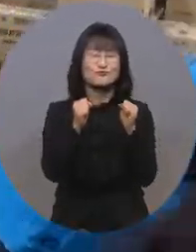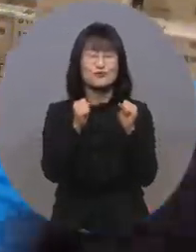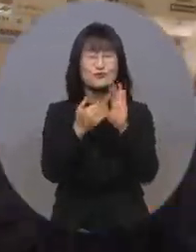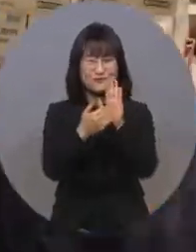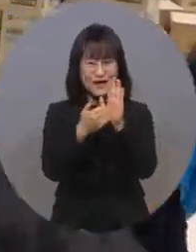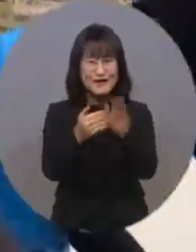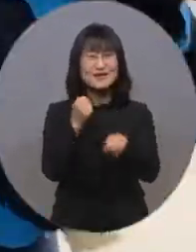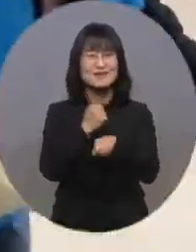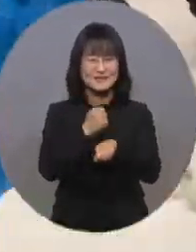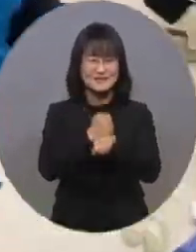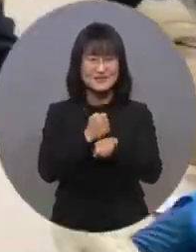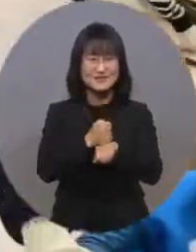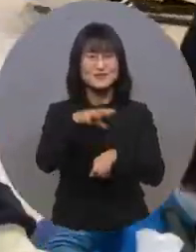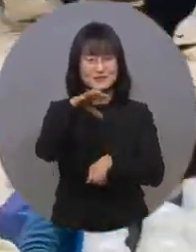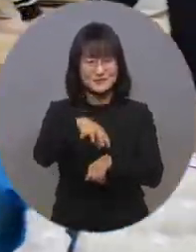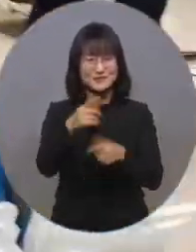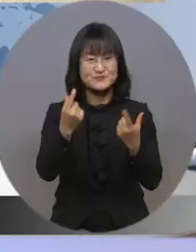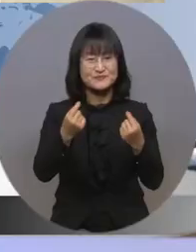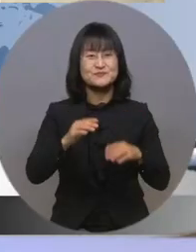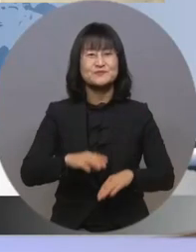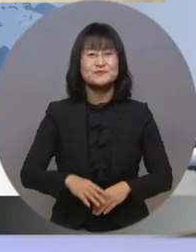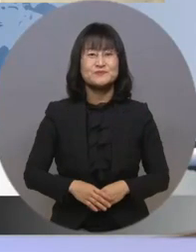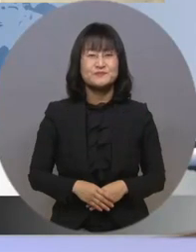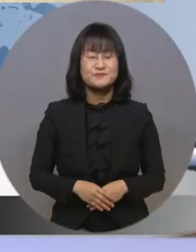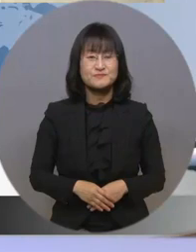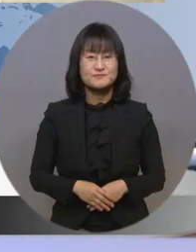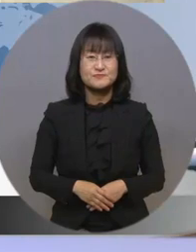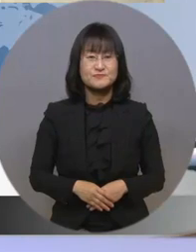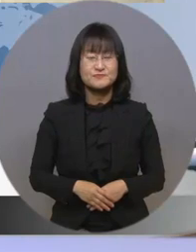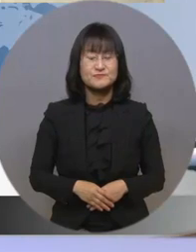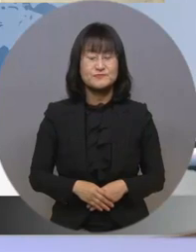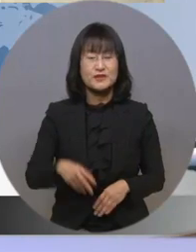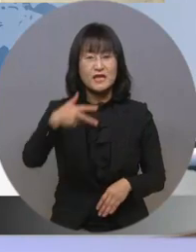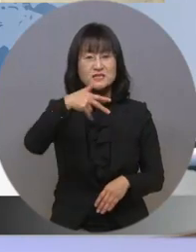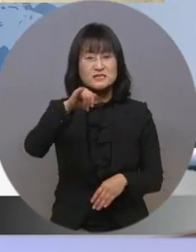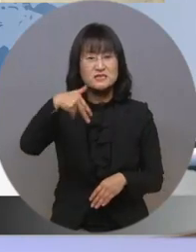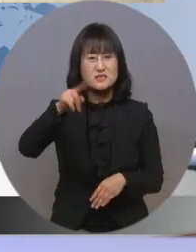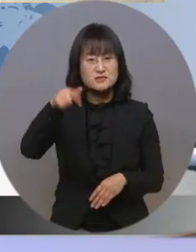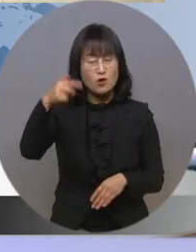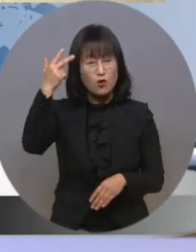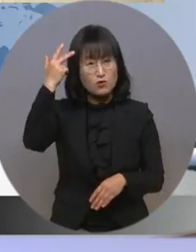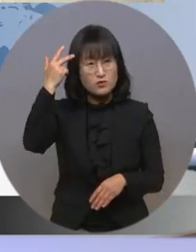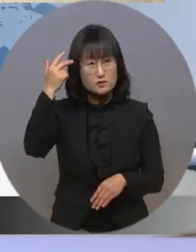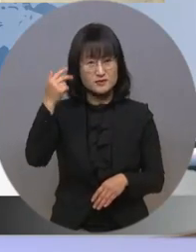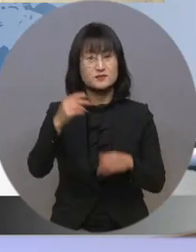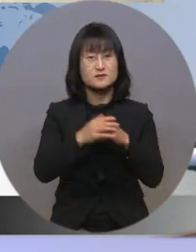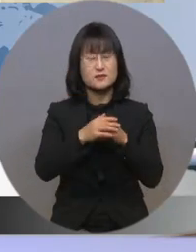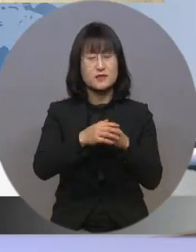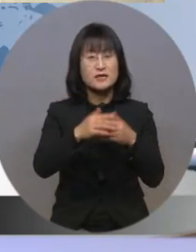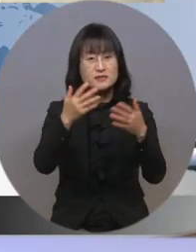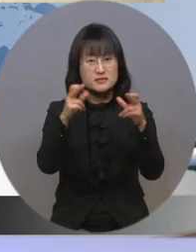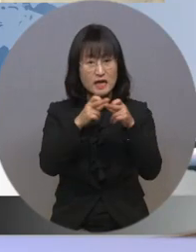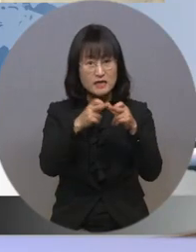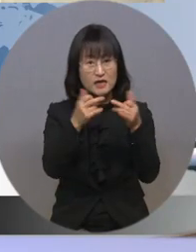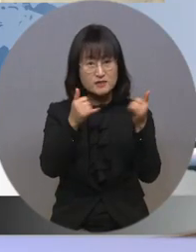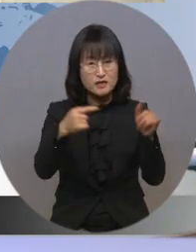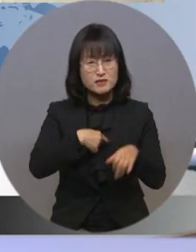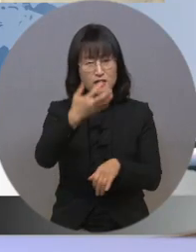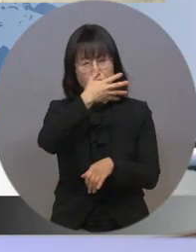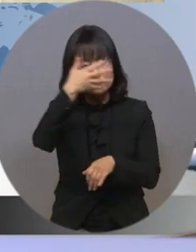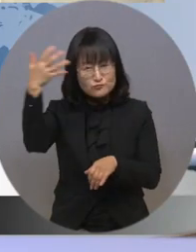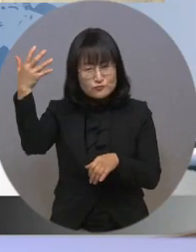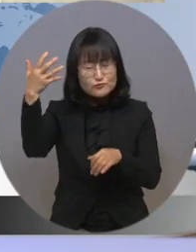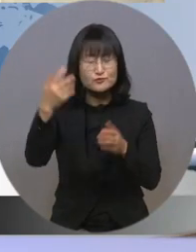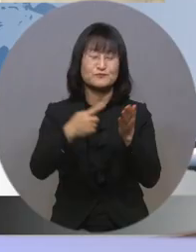복지TV 경기방송 권육찬입니다. 지적장애인들이 자신의 꿈을 작품으로 펼치는 전시회가 강원도